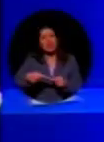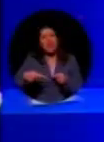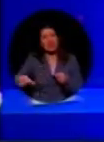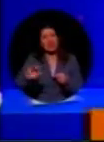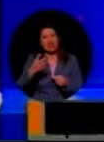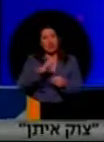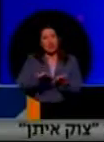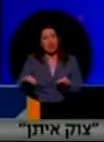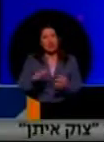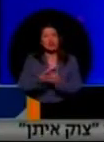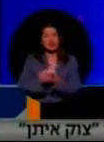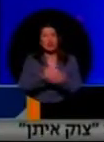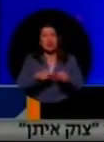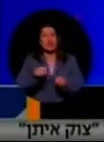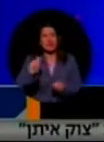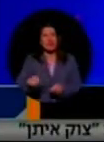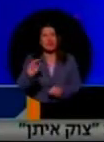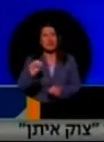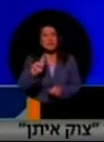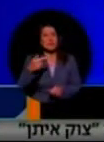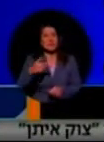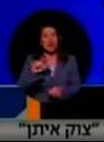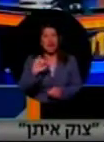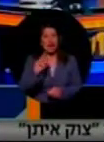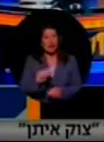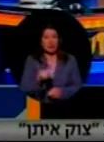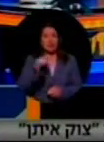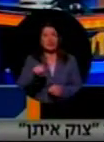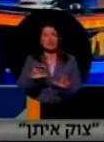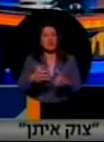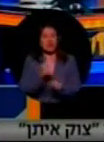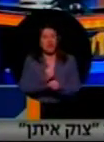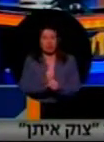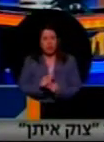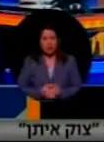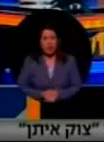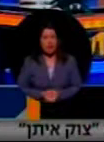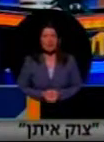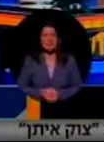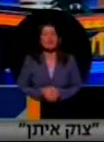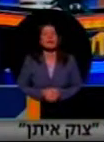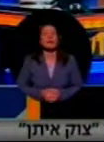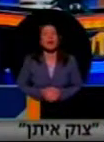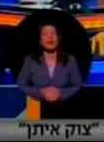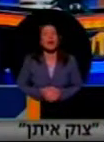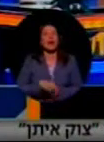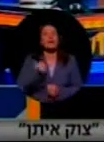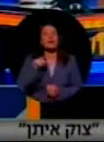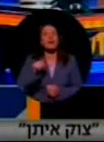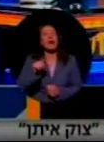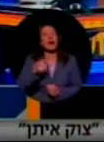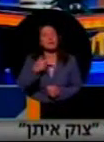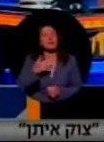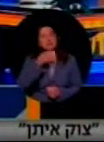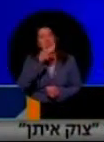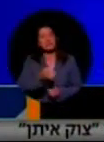מרגלית, מפלגת העבודה, נמצא כאן, שלום. שלום. פרשננו, נמצאים גם כן ועוקבים בדריכות אחרי מה שקורה. תסביר מה